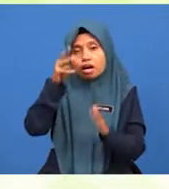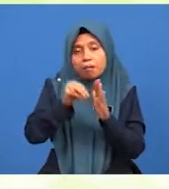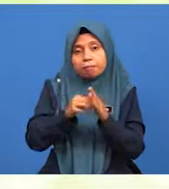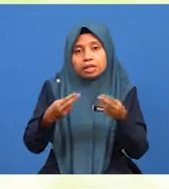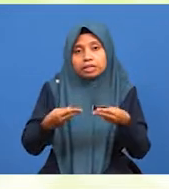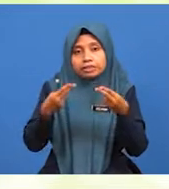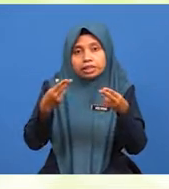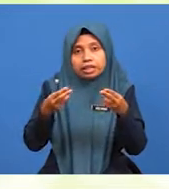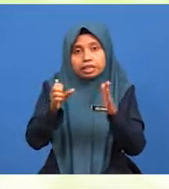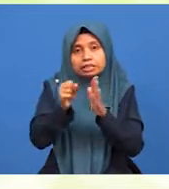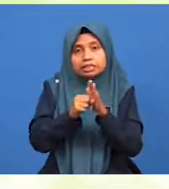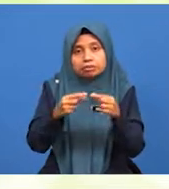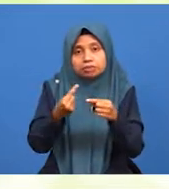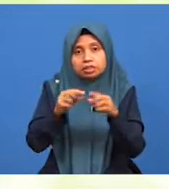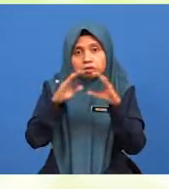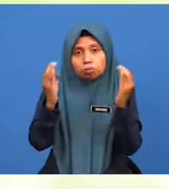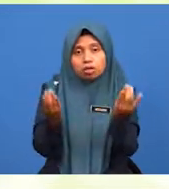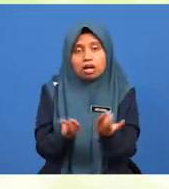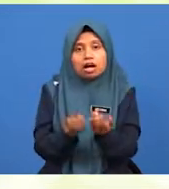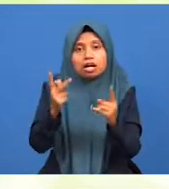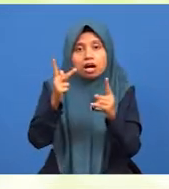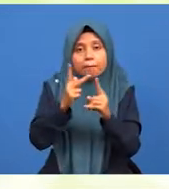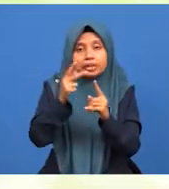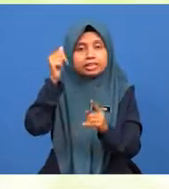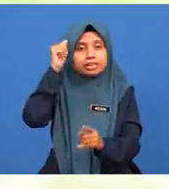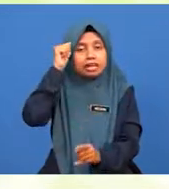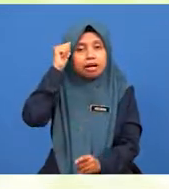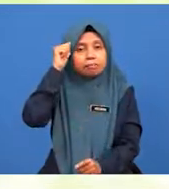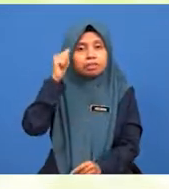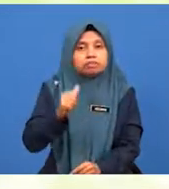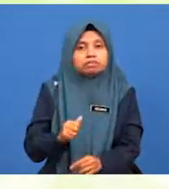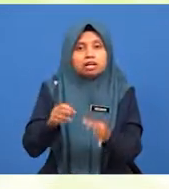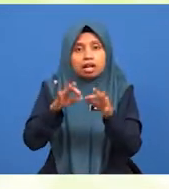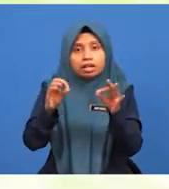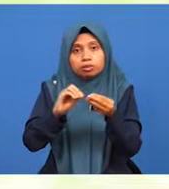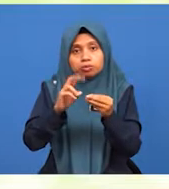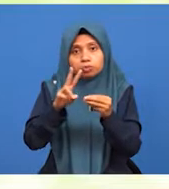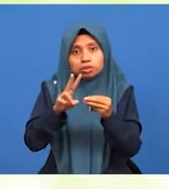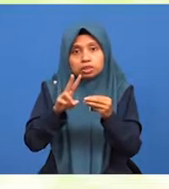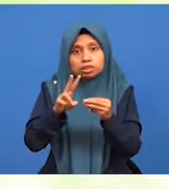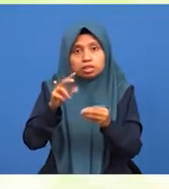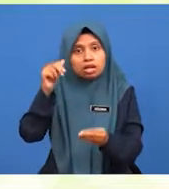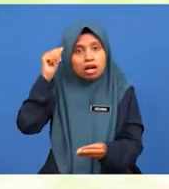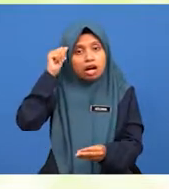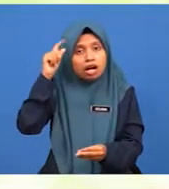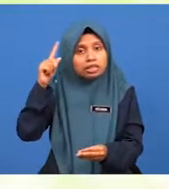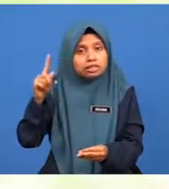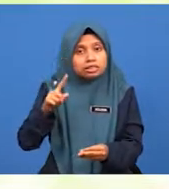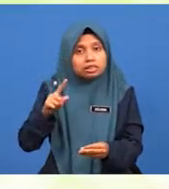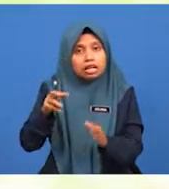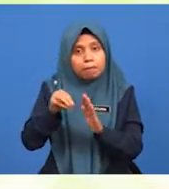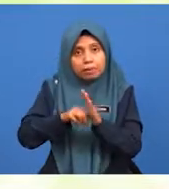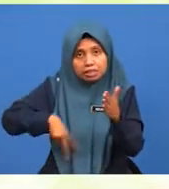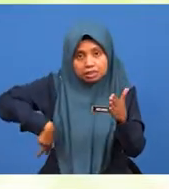menghadiahkan sebiji bola kepada Amin. Ayat yang kedua, Azriel menendang